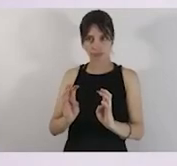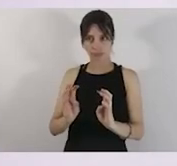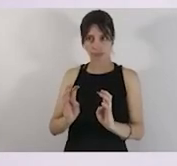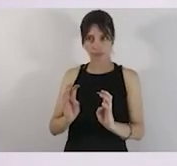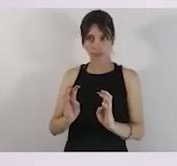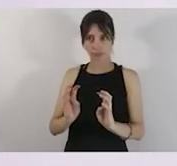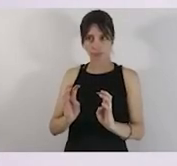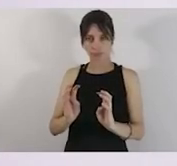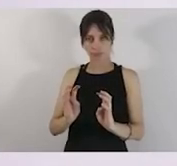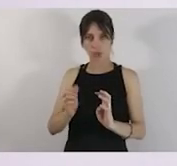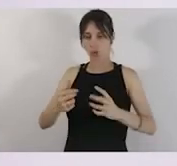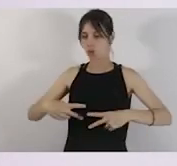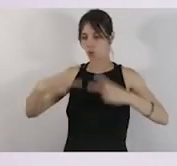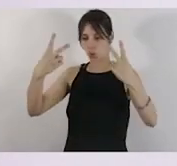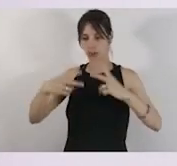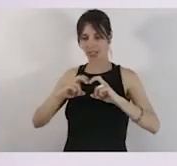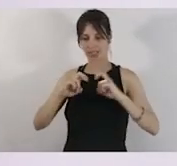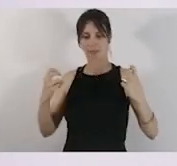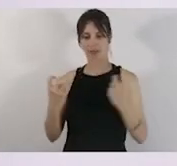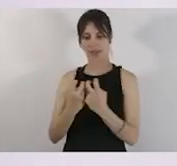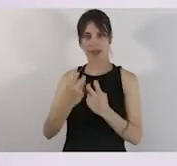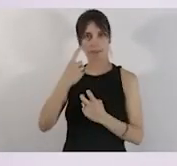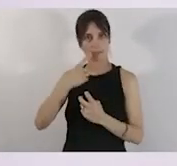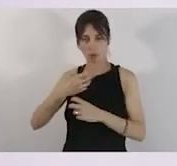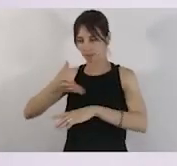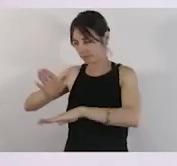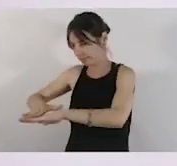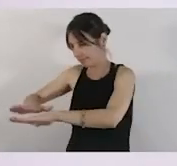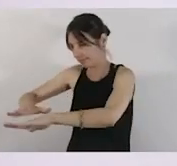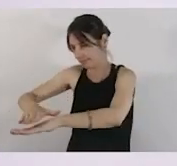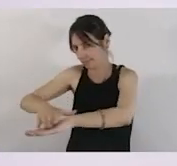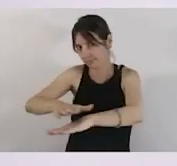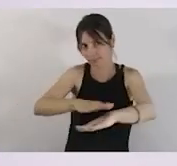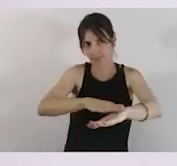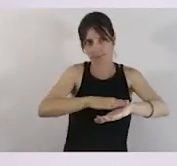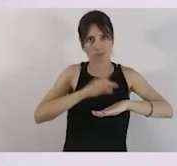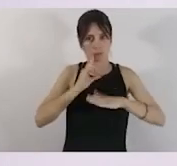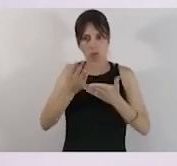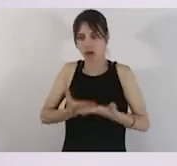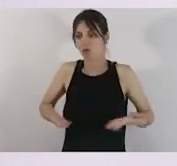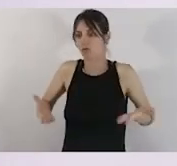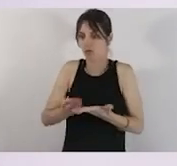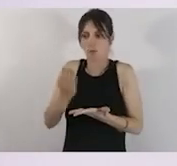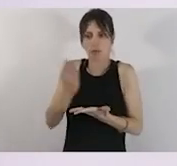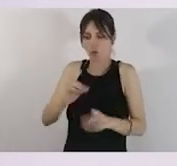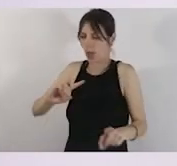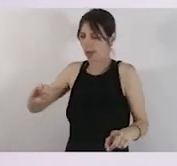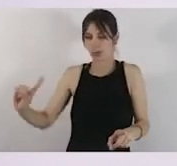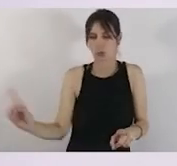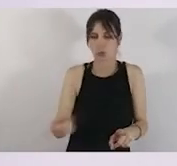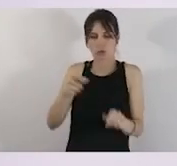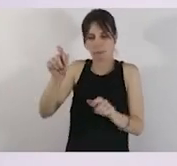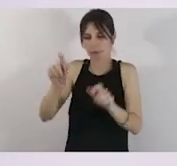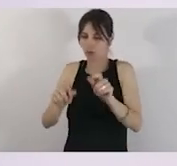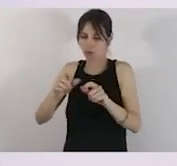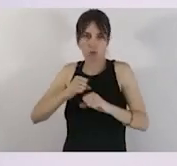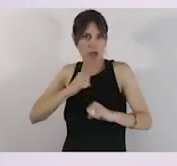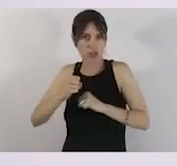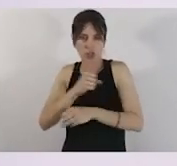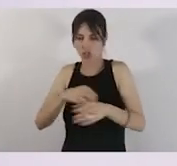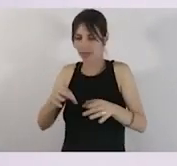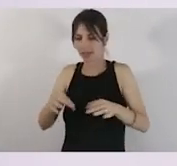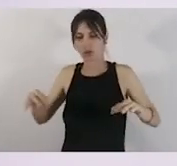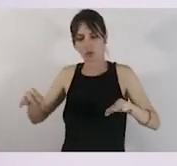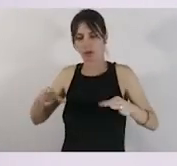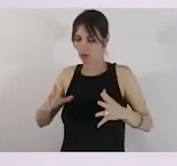au complet pendant une journée de séminaire pour tirer la sonnette d'alarme face à une situation qui appelle une mobilisation de l'ensemble du territoire et surtout de l'État, qui